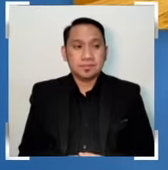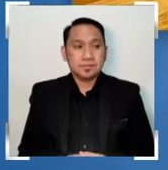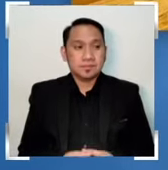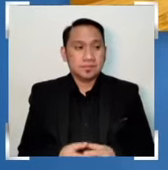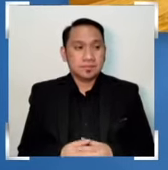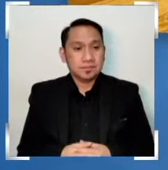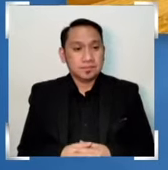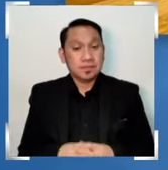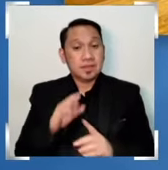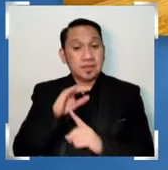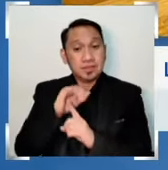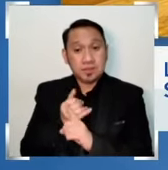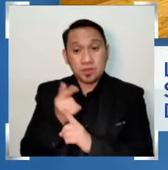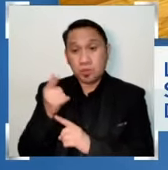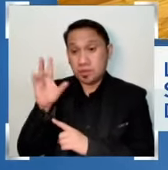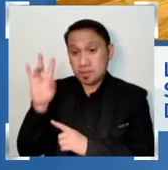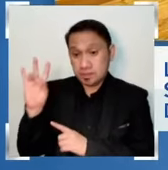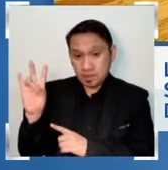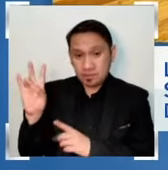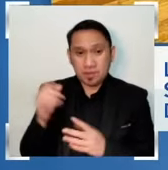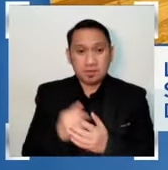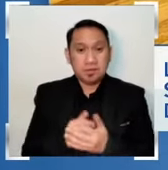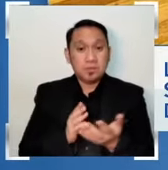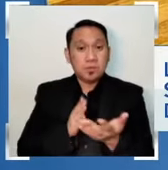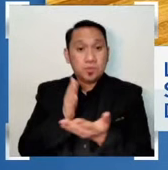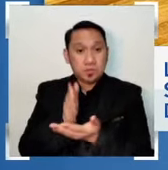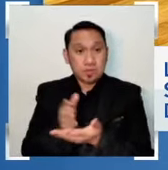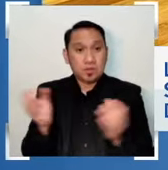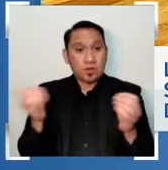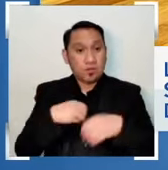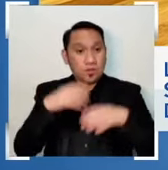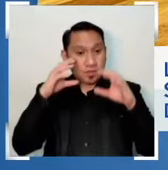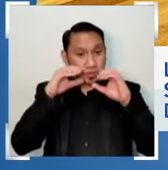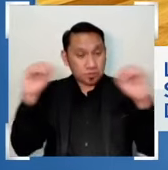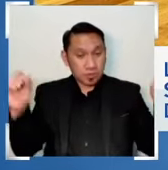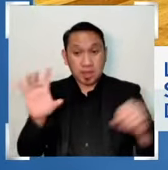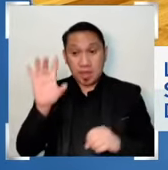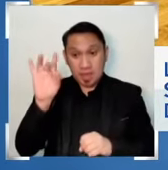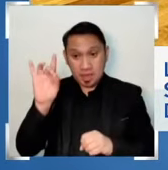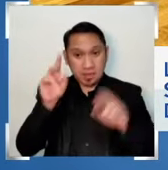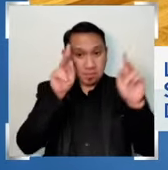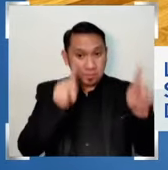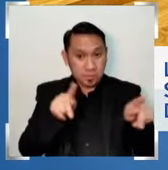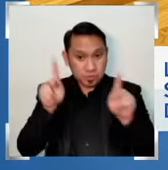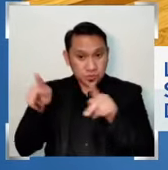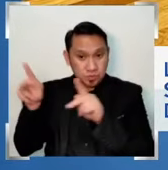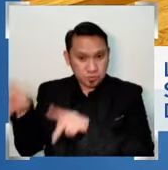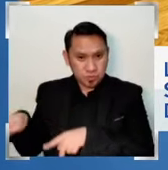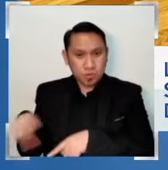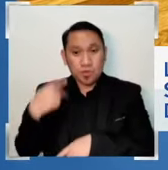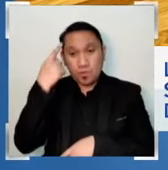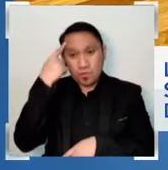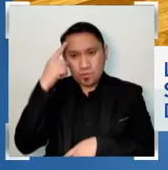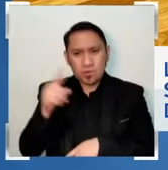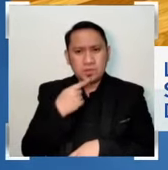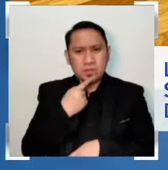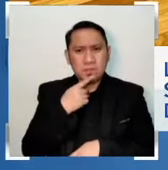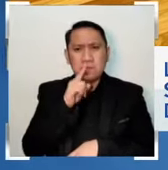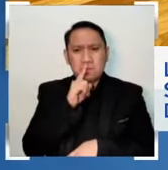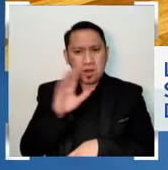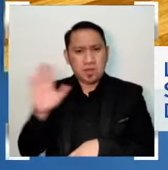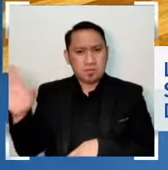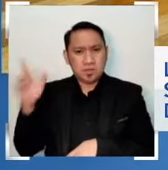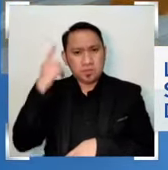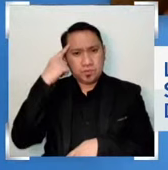January 27, nang magpunta sa Malacanang ang 8 individual para sa analay oath-taking daw nila para sa mga posisyon